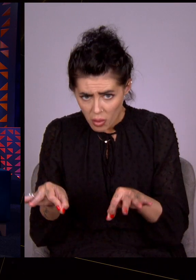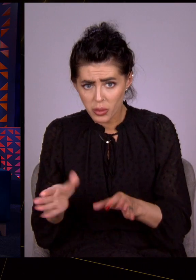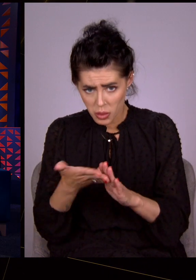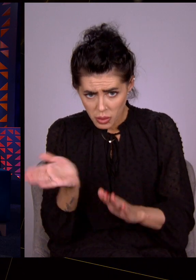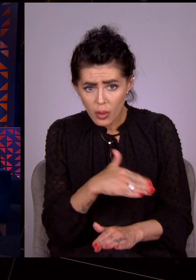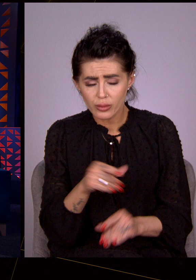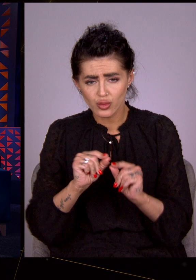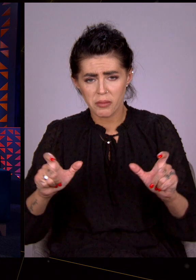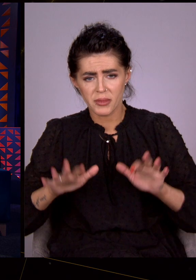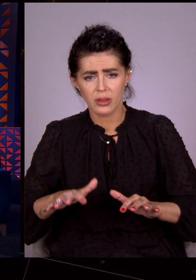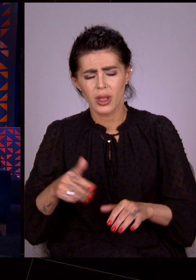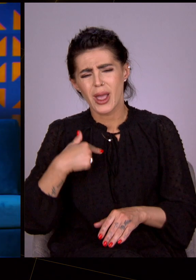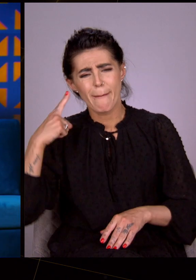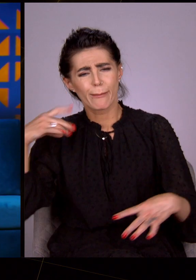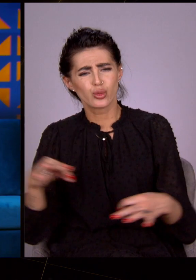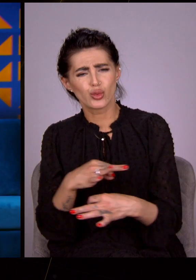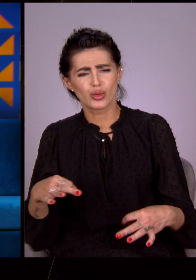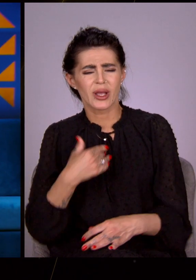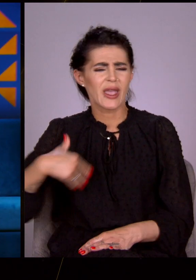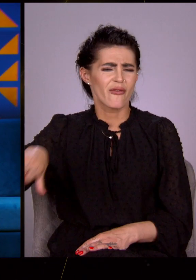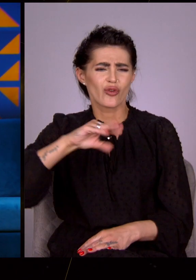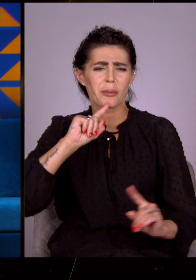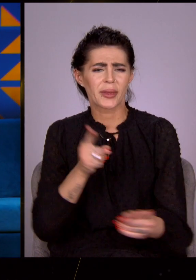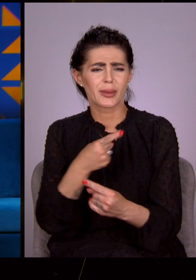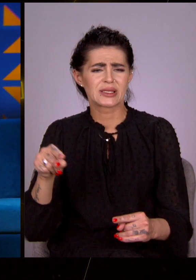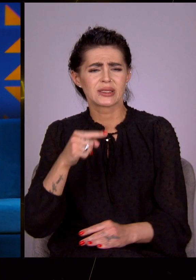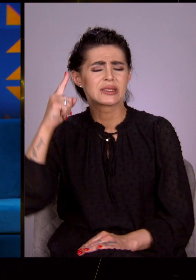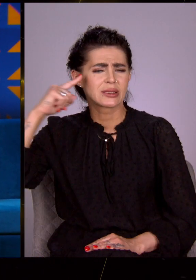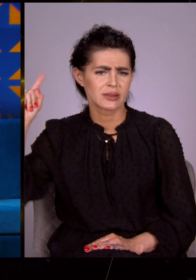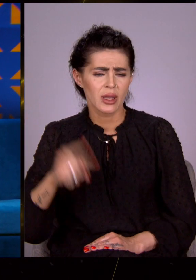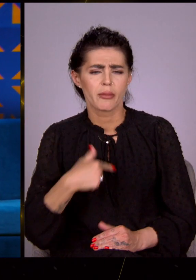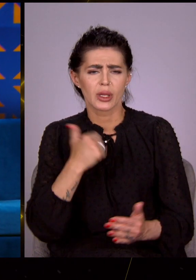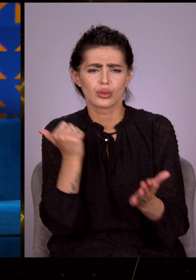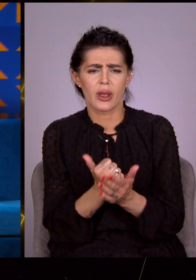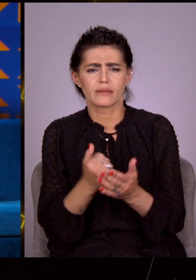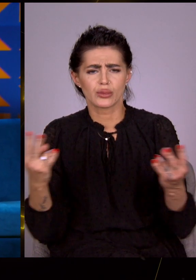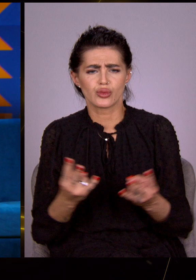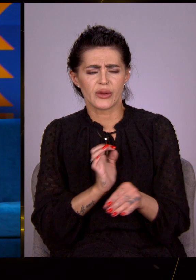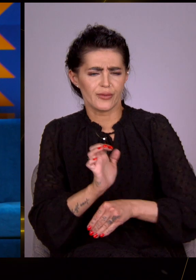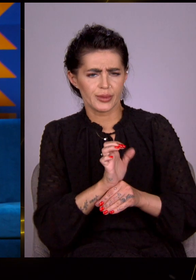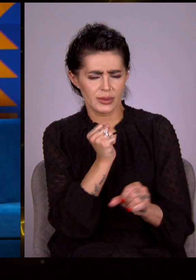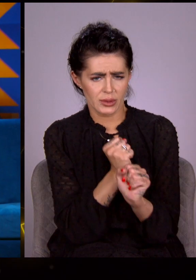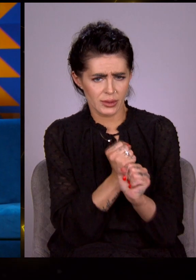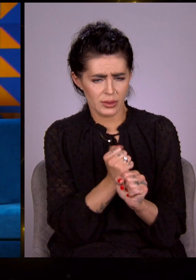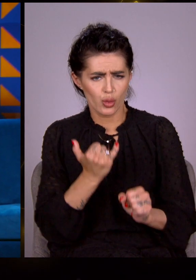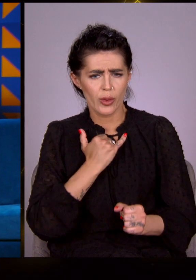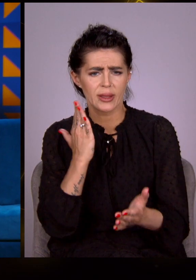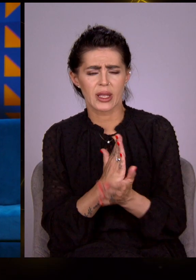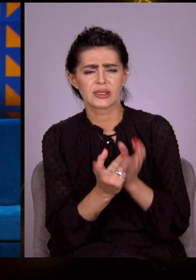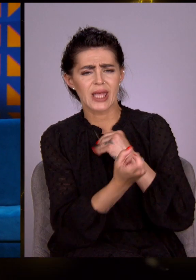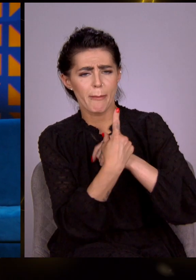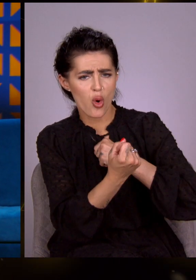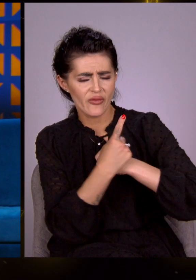Каже, там у нас музика, я ті всі пісні знаю. Каже, але в мене є замовлення